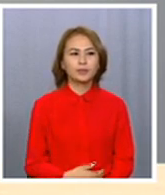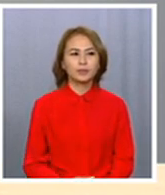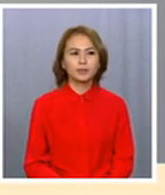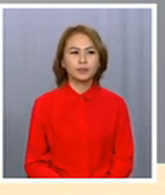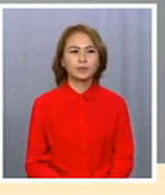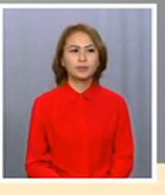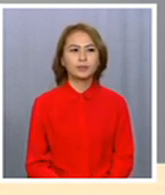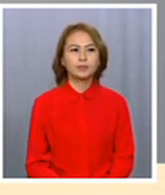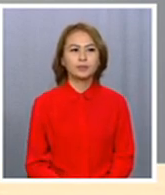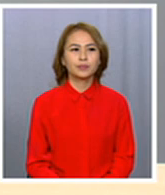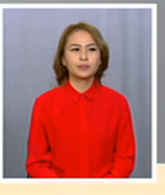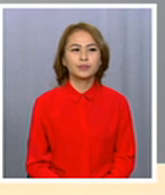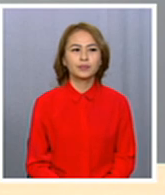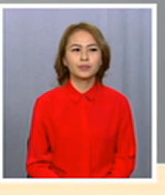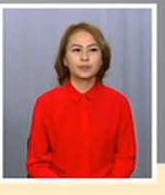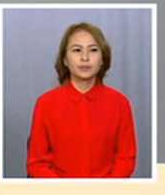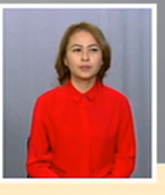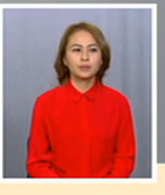заданием.